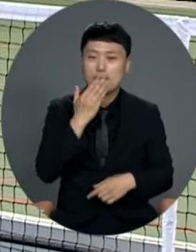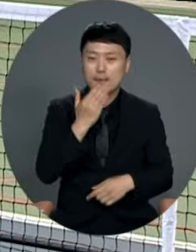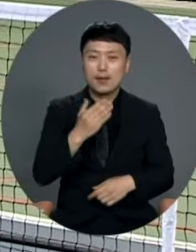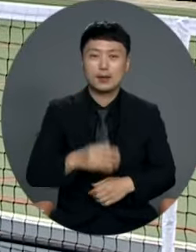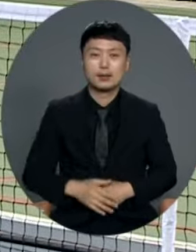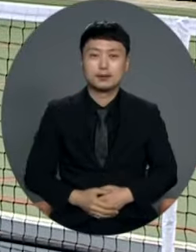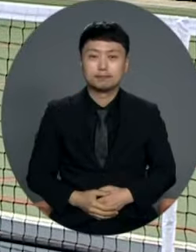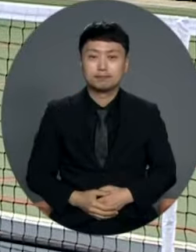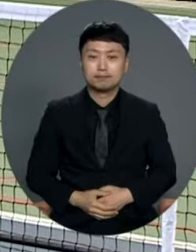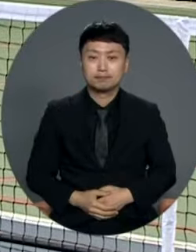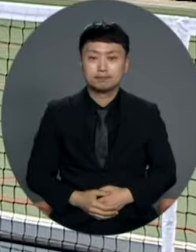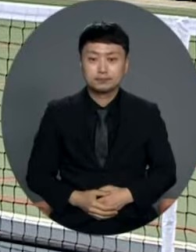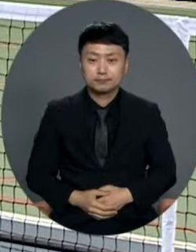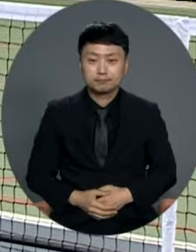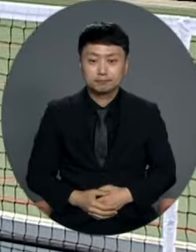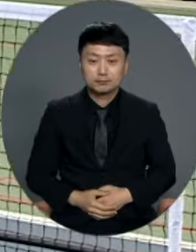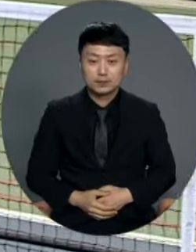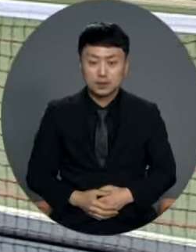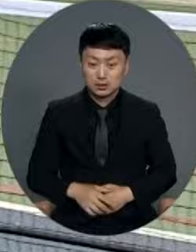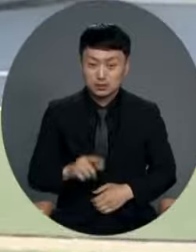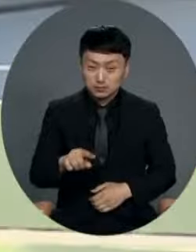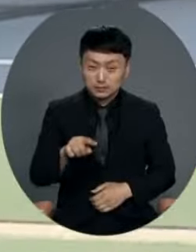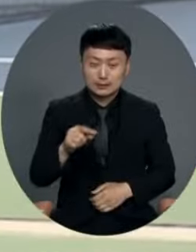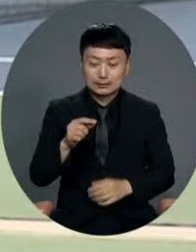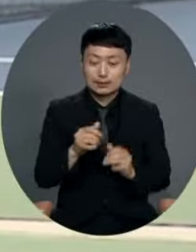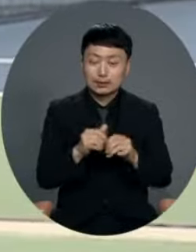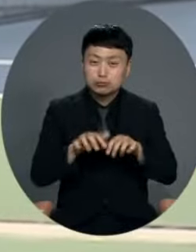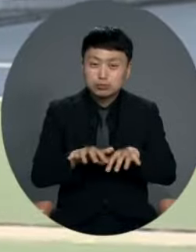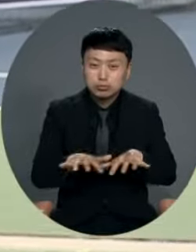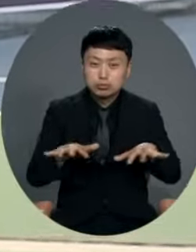스포츠 피클볼이 빠르게 확산되는 가운데